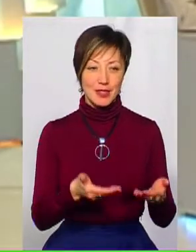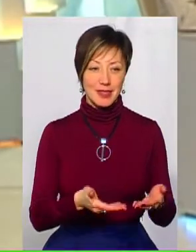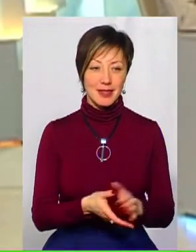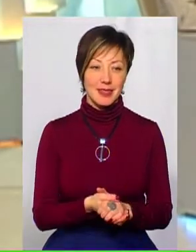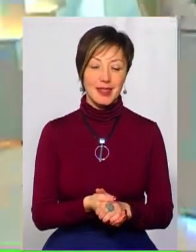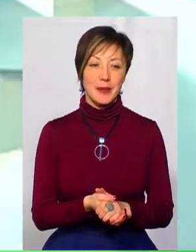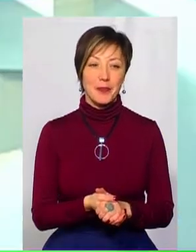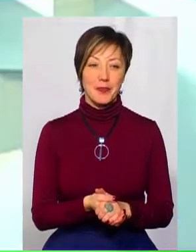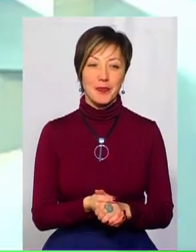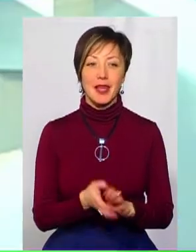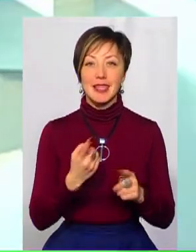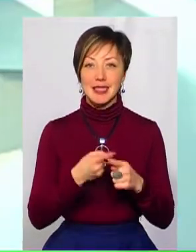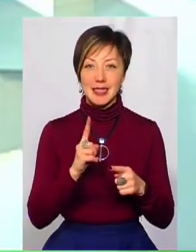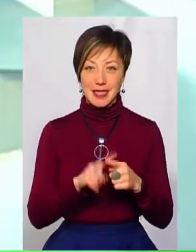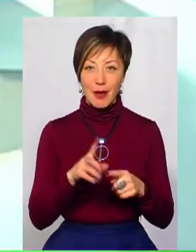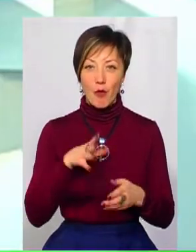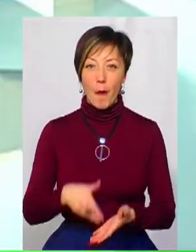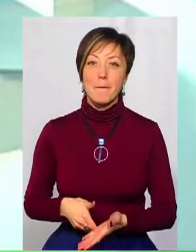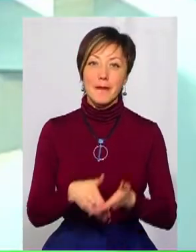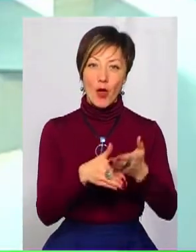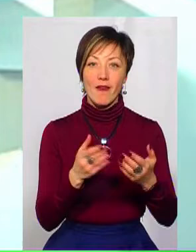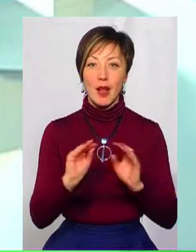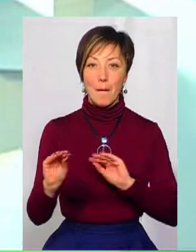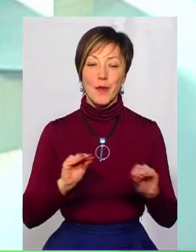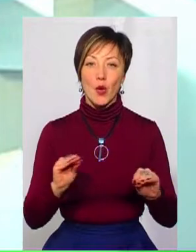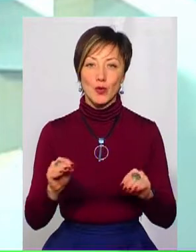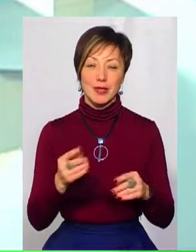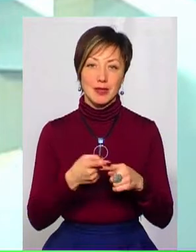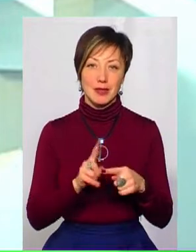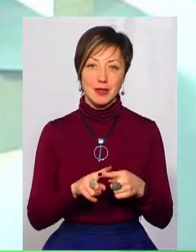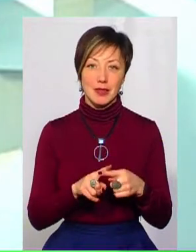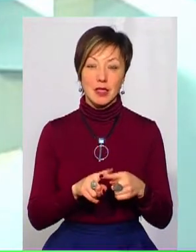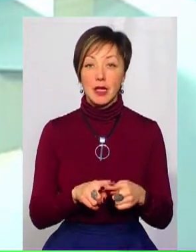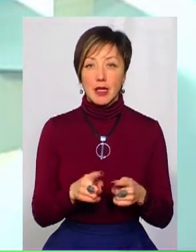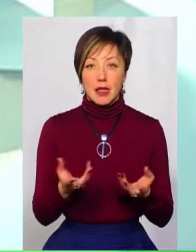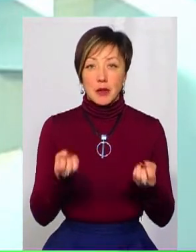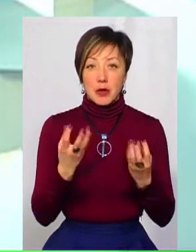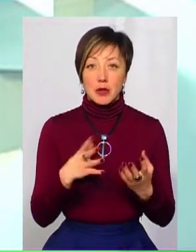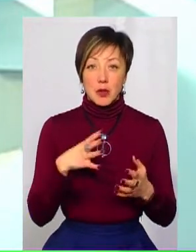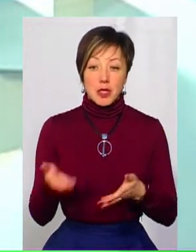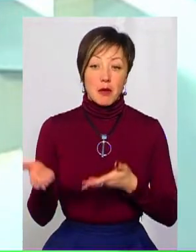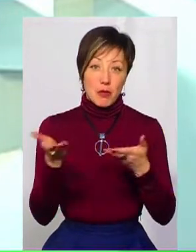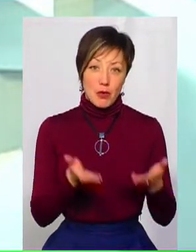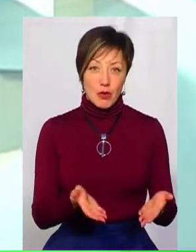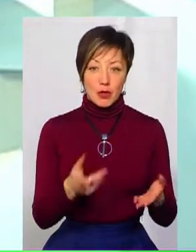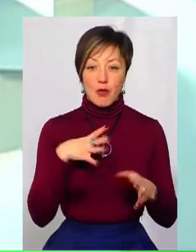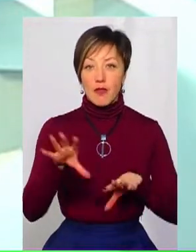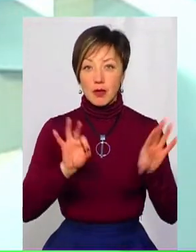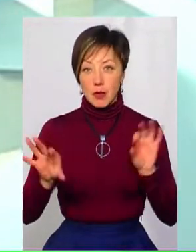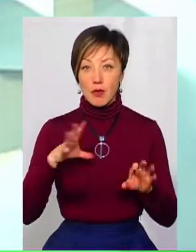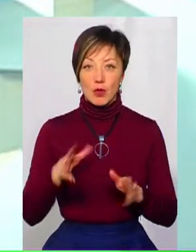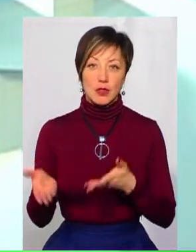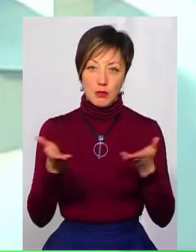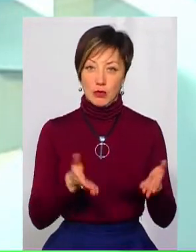я спочатку... Тобто, це був пеньок від продюсерів, так? Все-таки піти і спробувати себе. Ну, не те, що пеньок, просто було запрошення, так? Тобто, був відбір і було